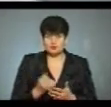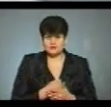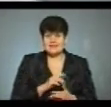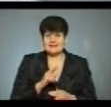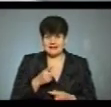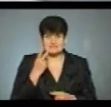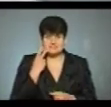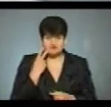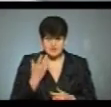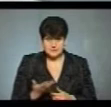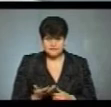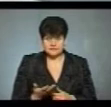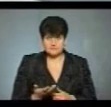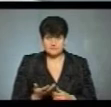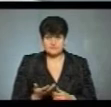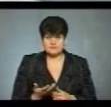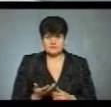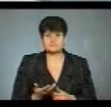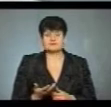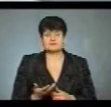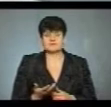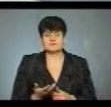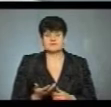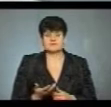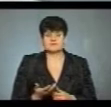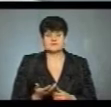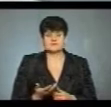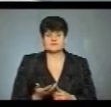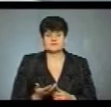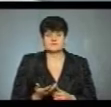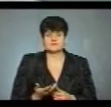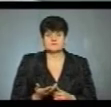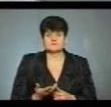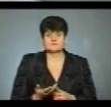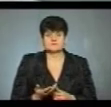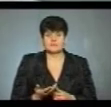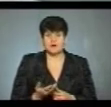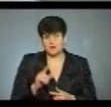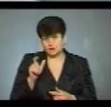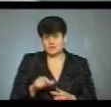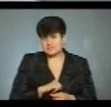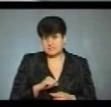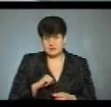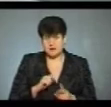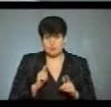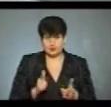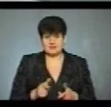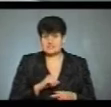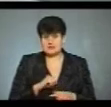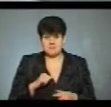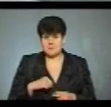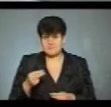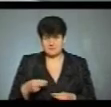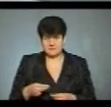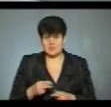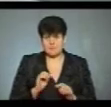Не прораховую в цих загрози викликів. Ну, але ж людина сама погоджується на цей договір, вона сама його підписує, вона може і не